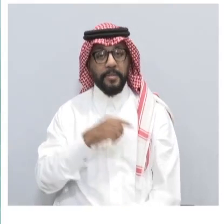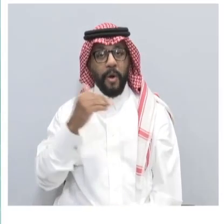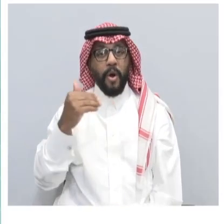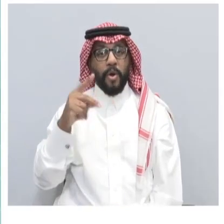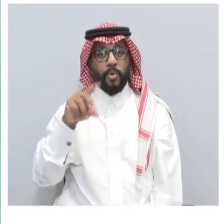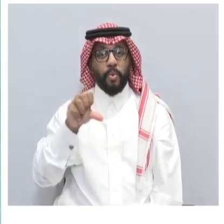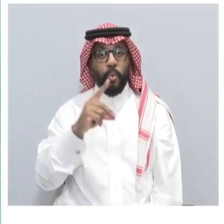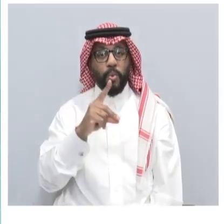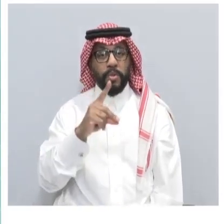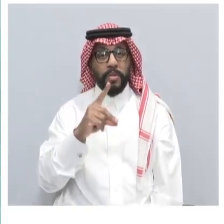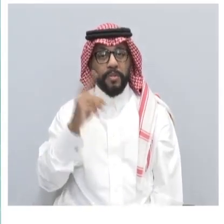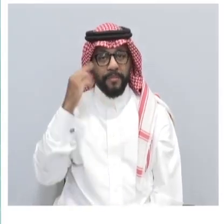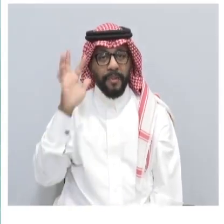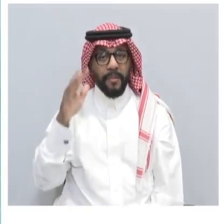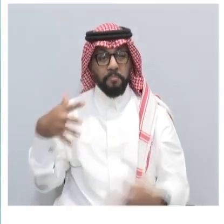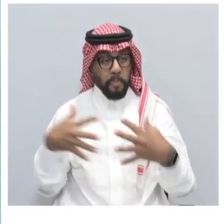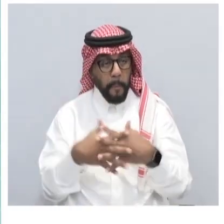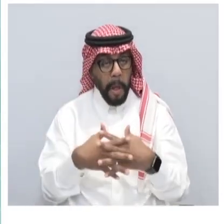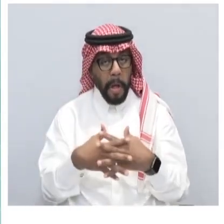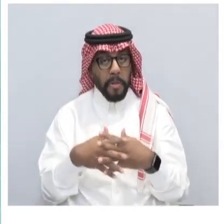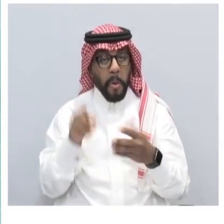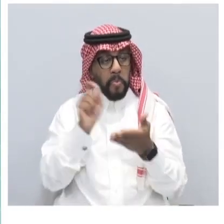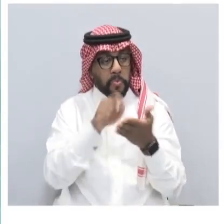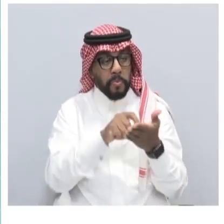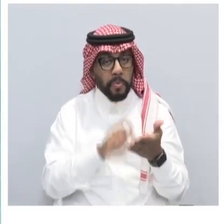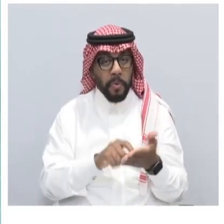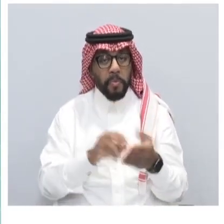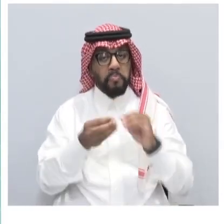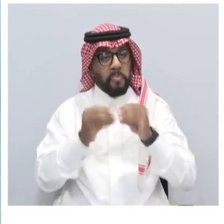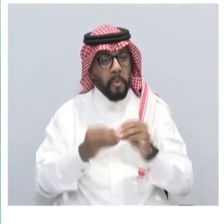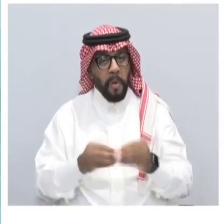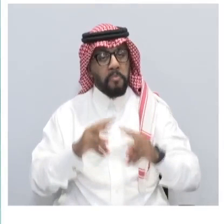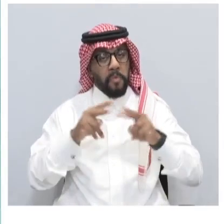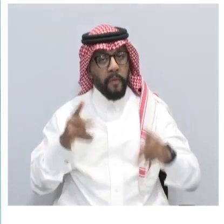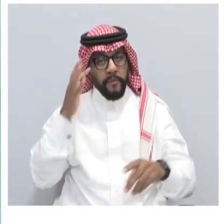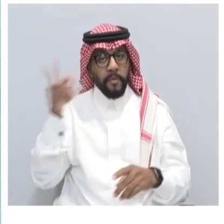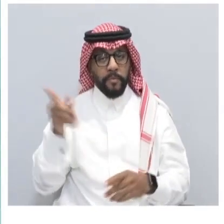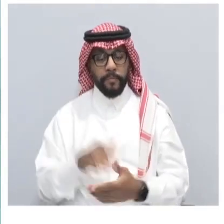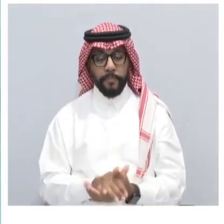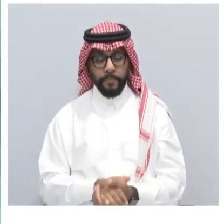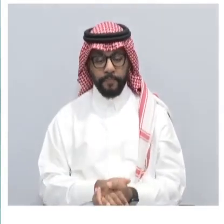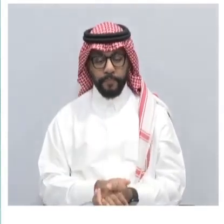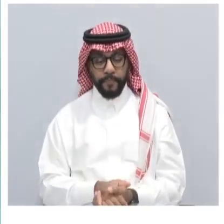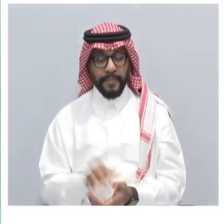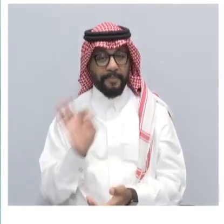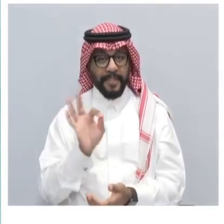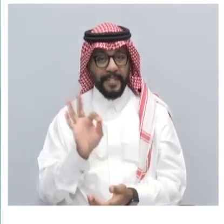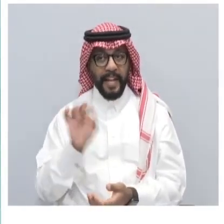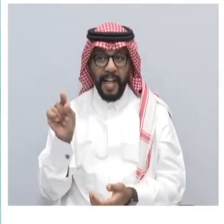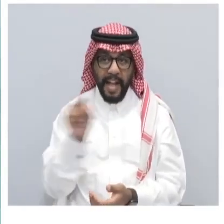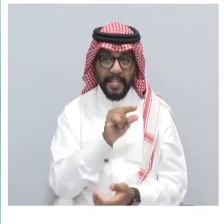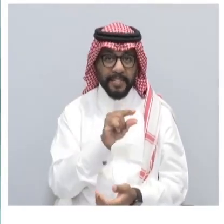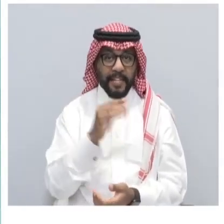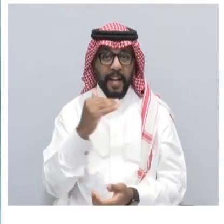فرديه او خطوط منقطه مثلا نريد استخدام هذا خط